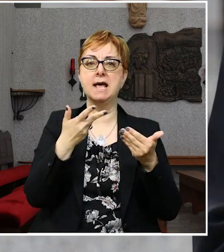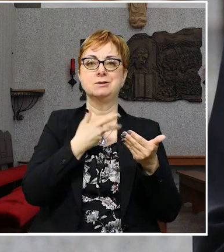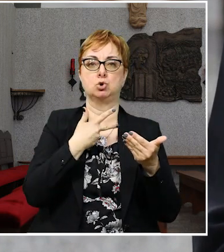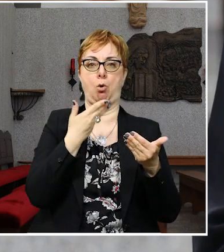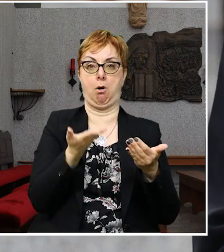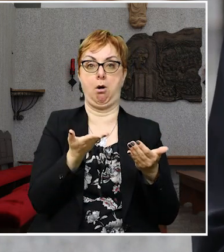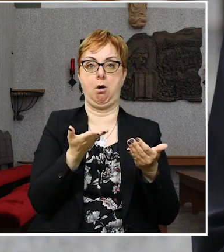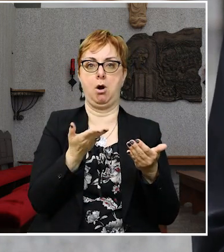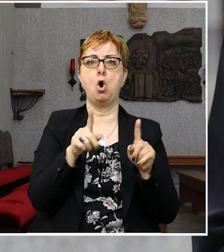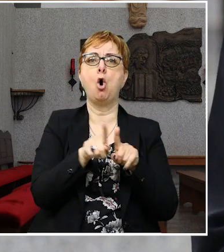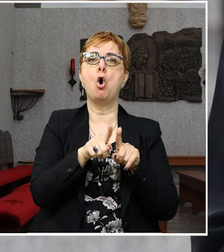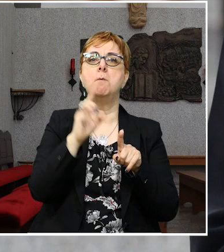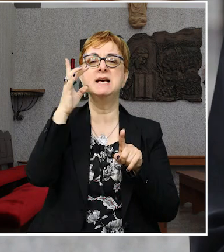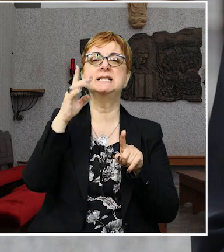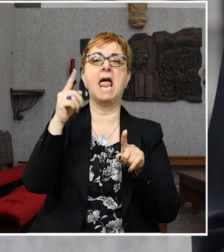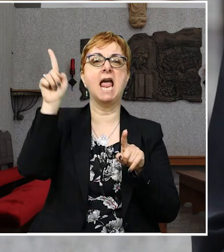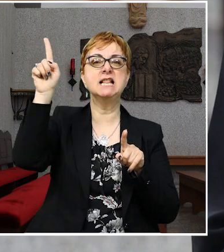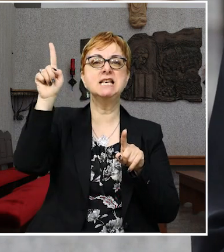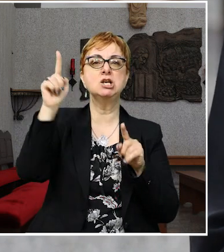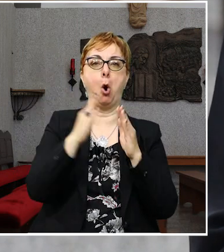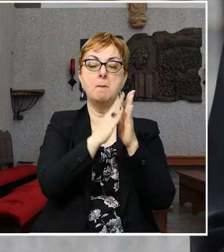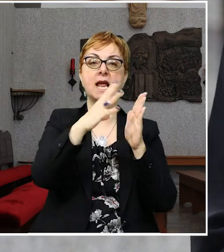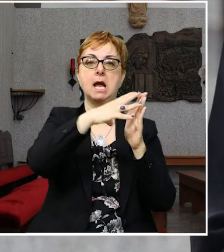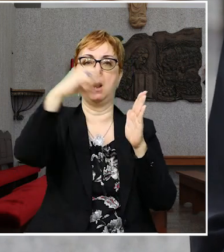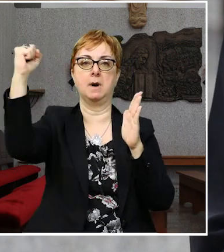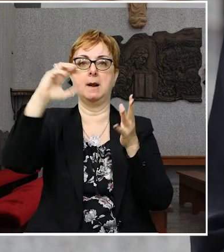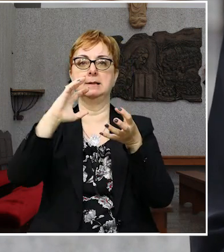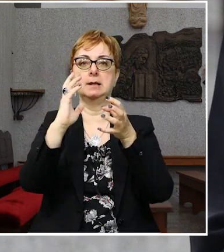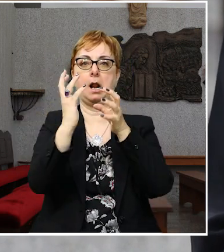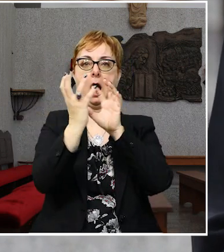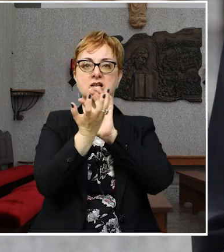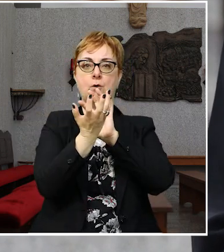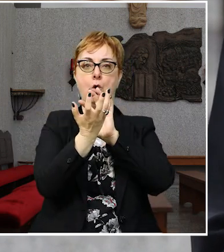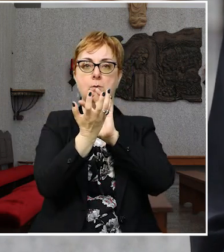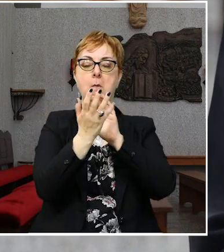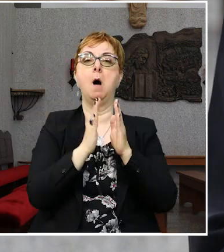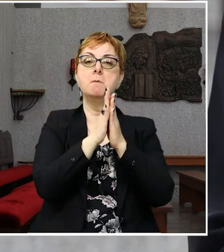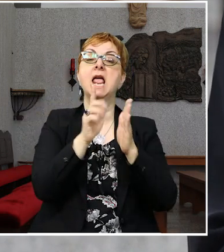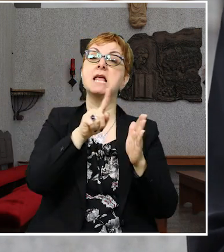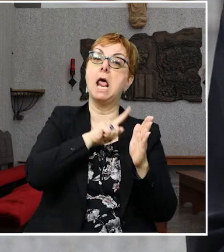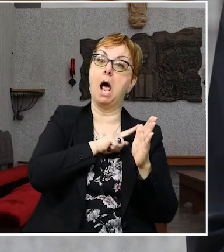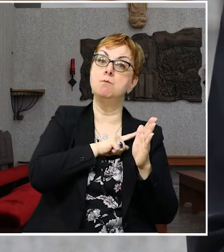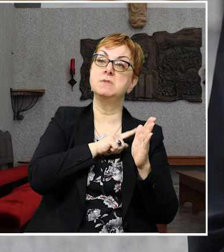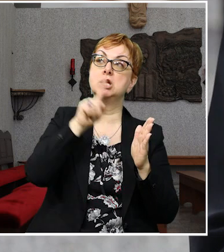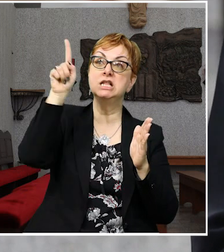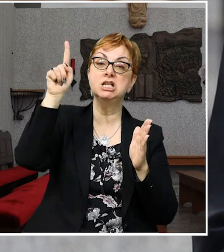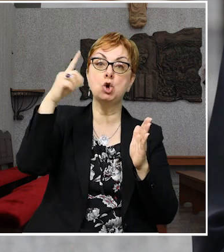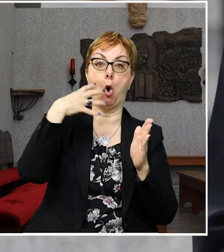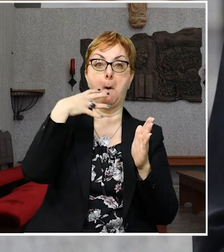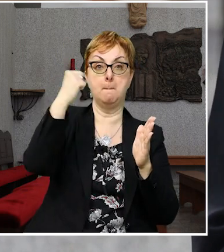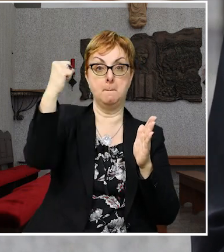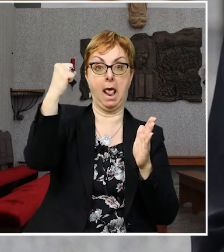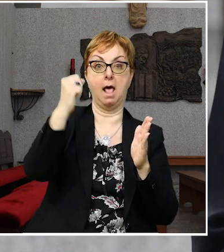se Dio la prende in mano e la trasforma. La mia preghiera, Dio la prende in